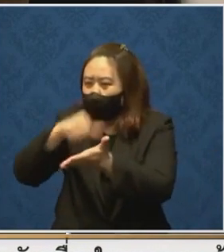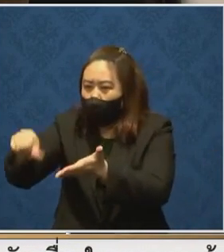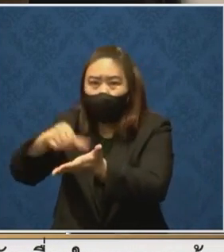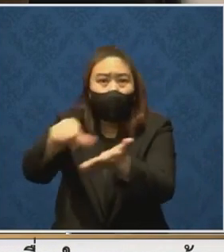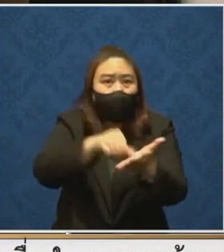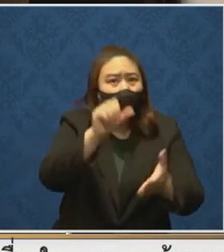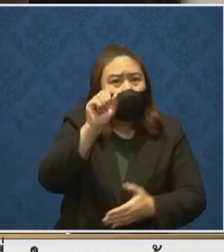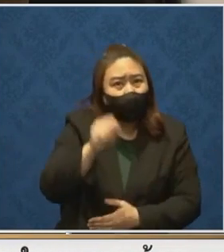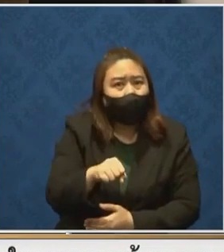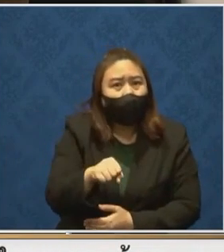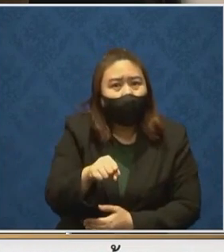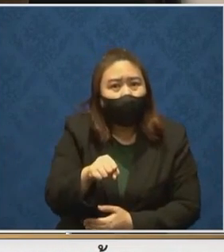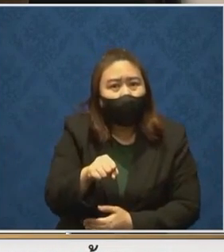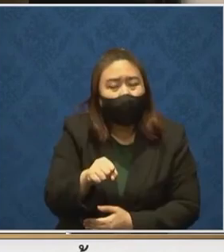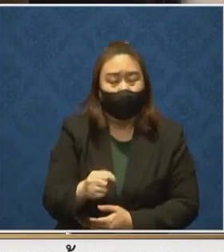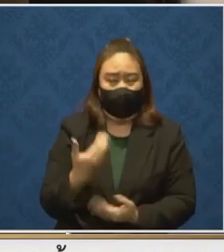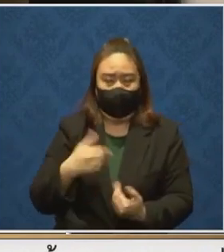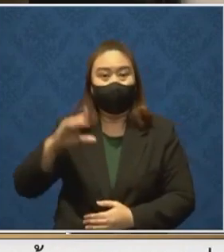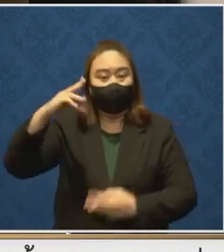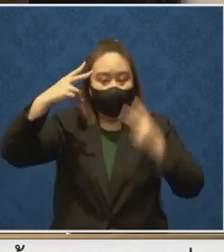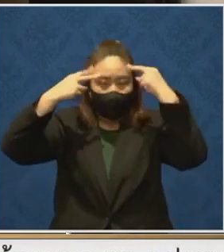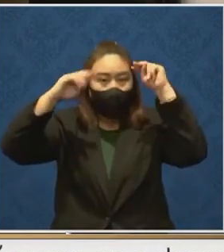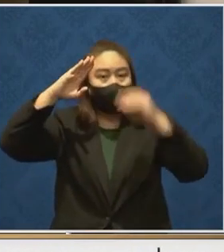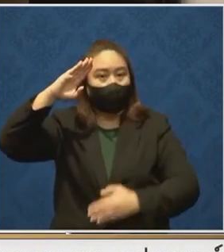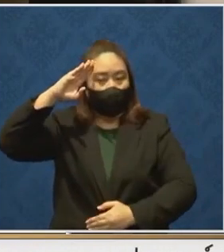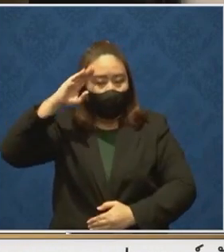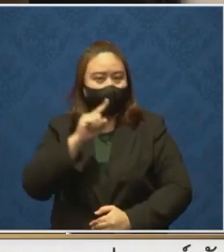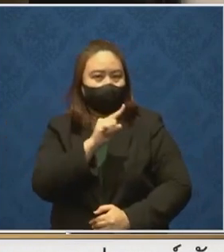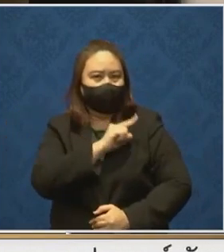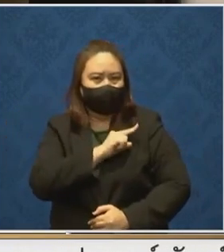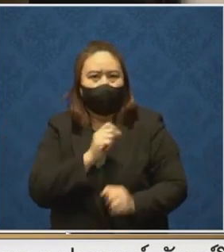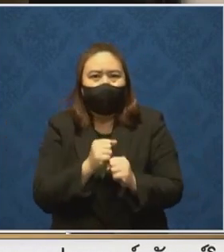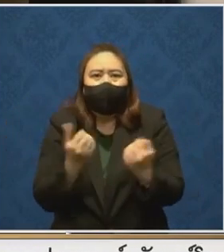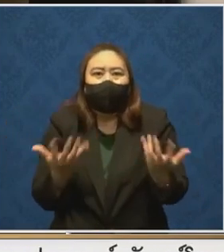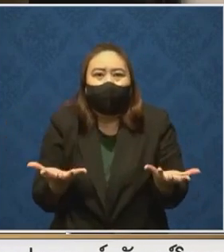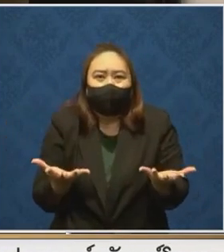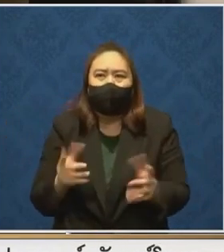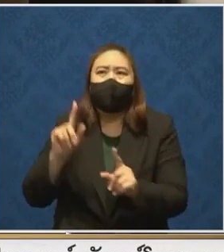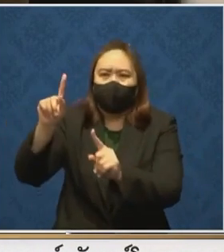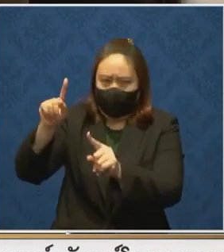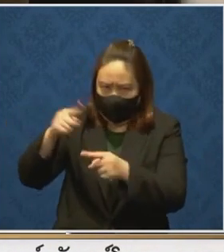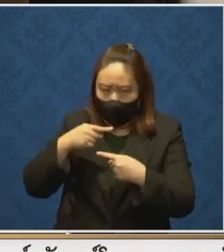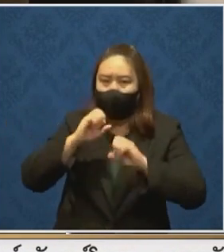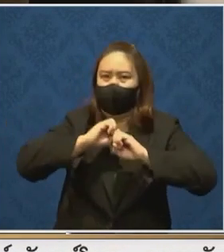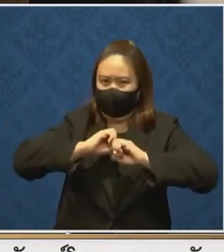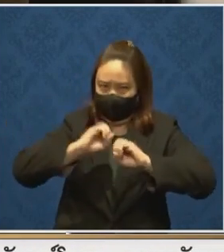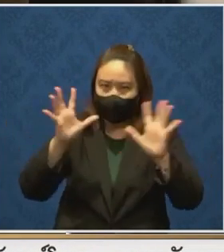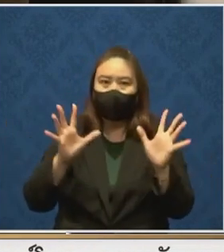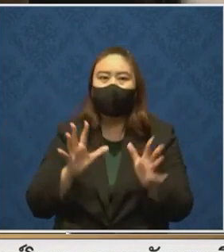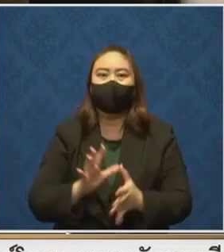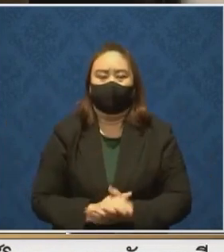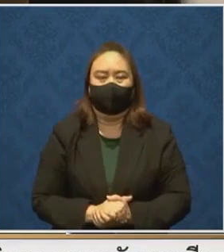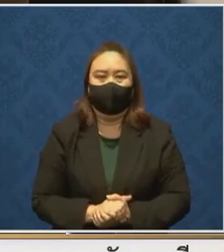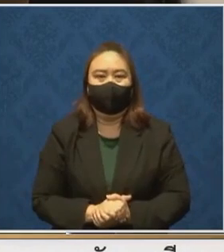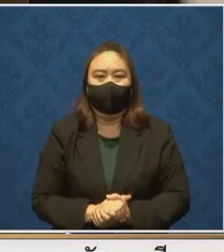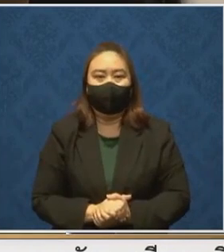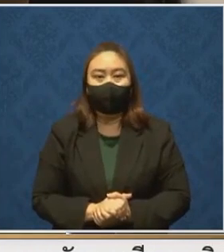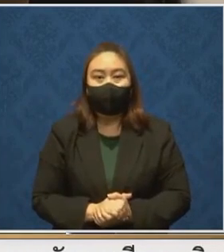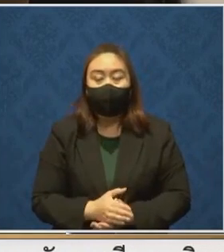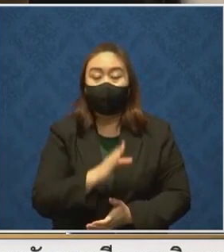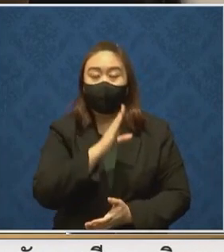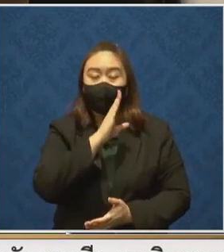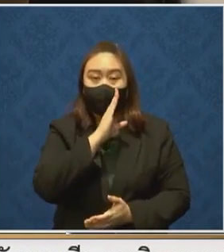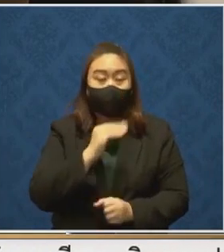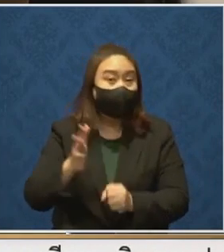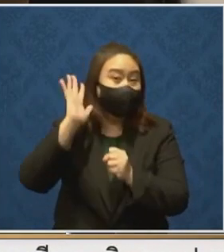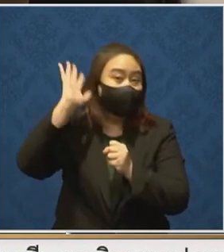เดกปยตเองจะรัผดชอบต่อเรื่องนี้อย่างไรช่วยตอบมาใหชๆ หน่ครับถ้าหลังการอภิปร